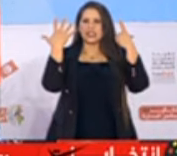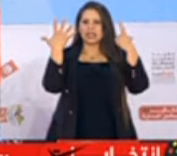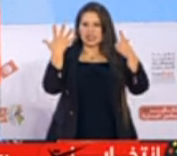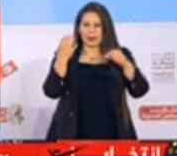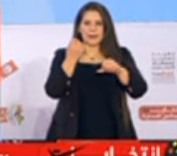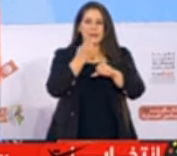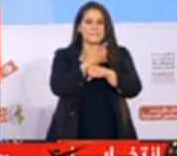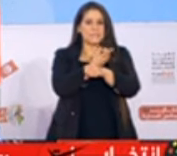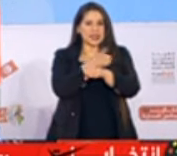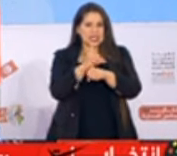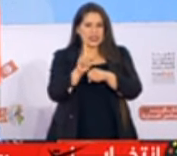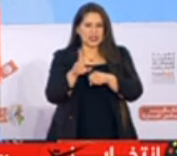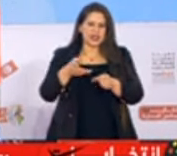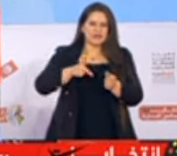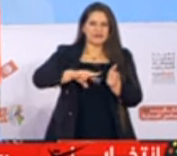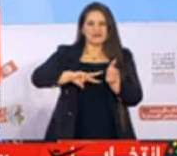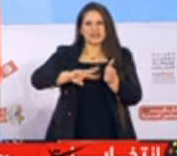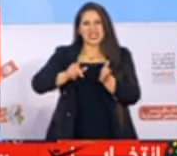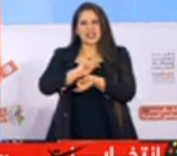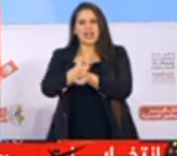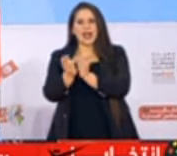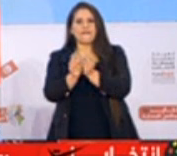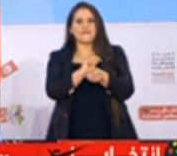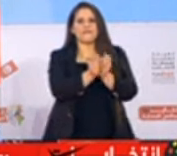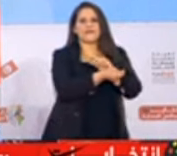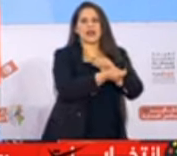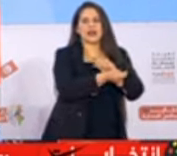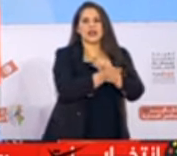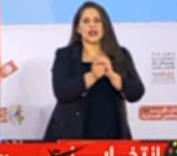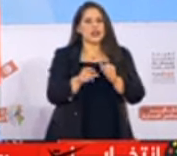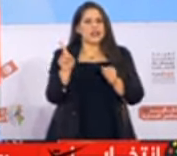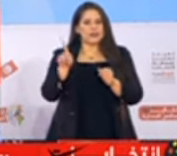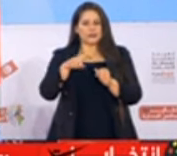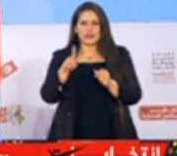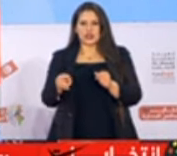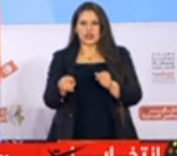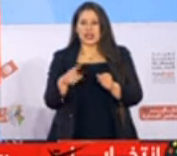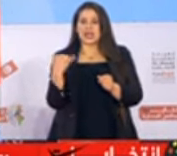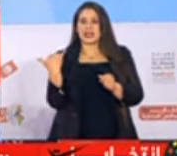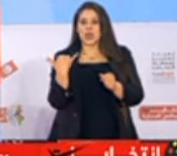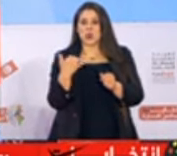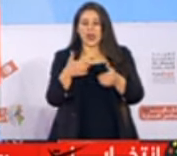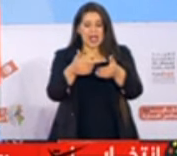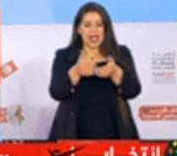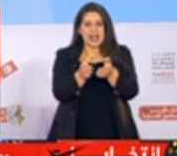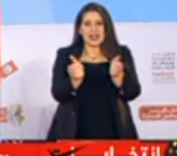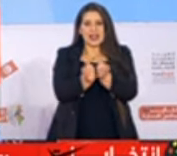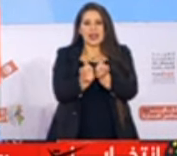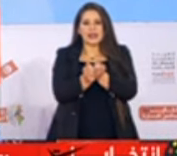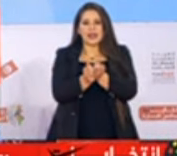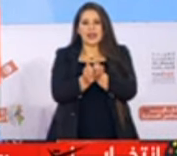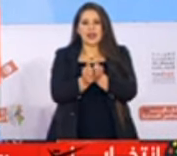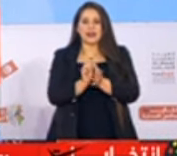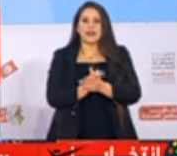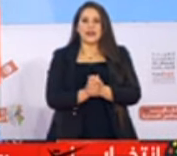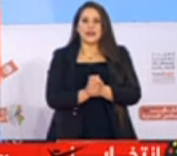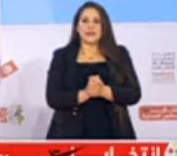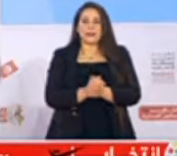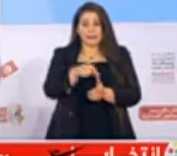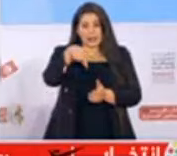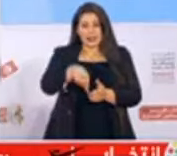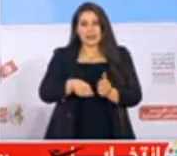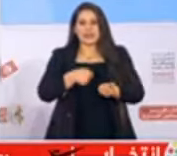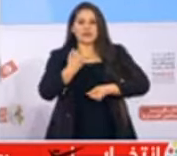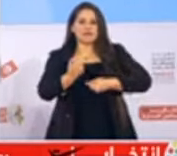تختلف مش مشكله نتاع هيئه قصرت، لا مش صحيح. قمنا بكل ما يلزم من عمليات التحسيس واكدت انه هبطنا